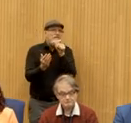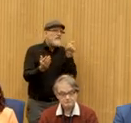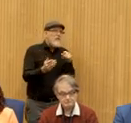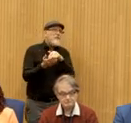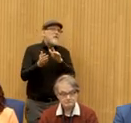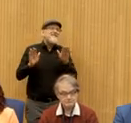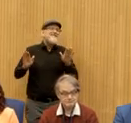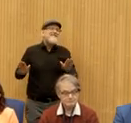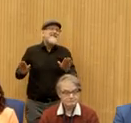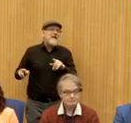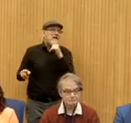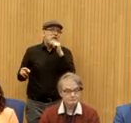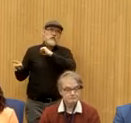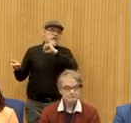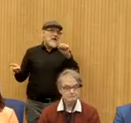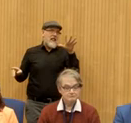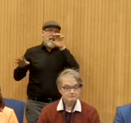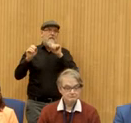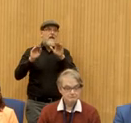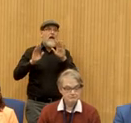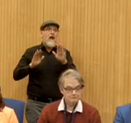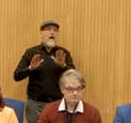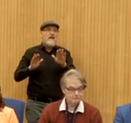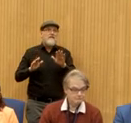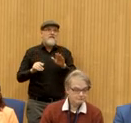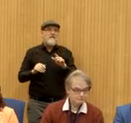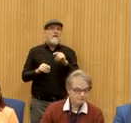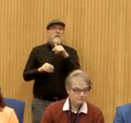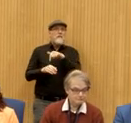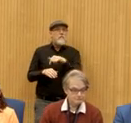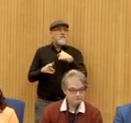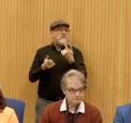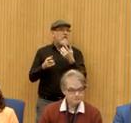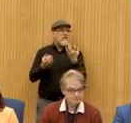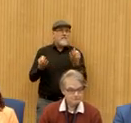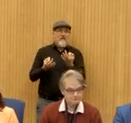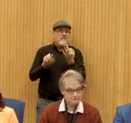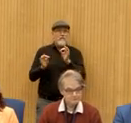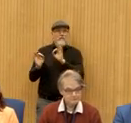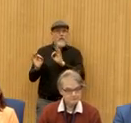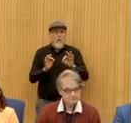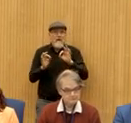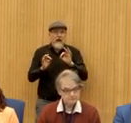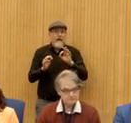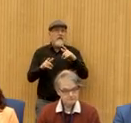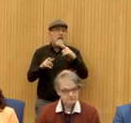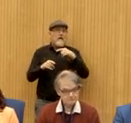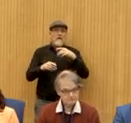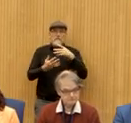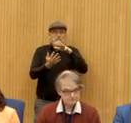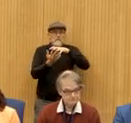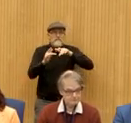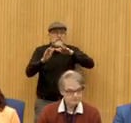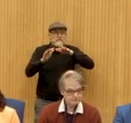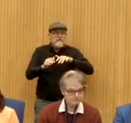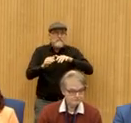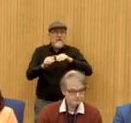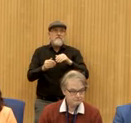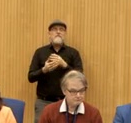Was brauche ich, wenn ich etwas ausarbeite und lehre? Ich brauche Lernerfahrungen in verschiedenen Kontexten, um